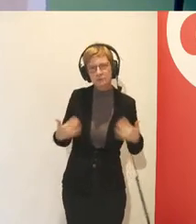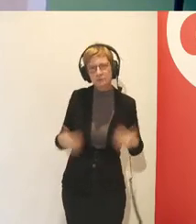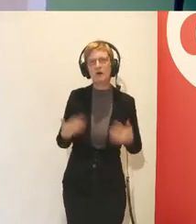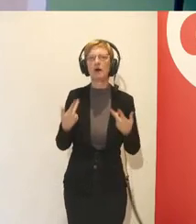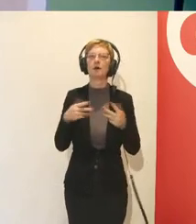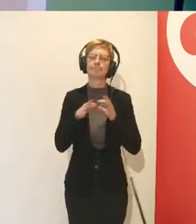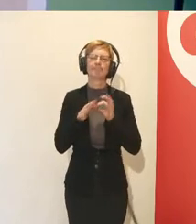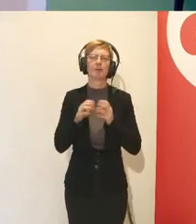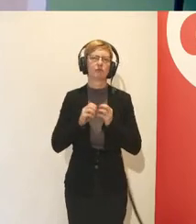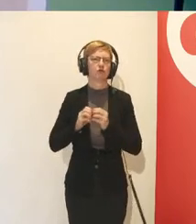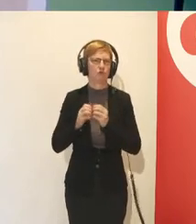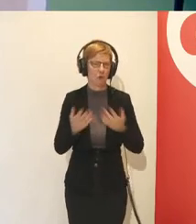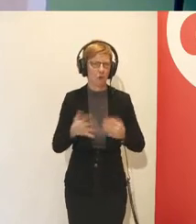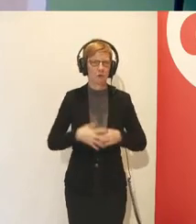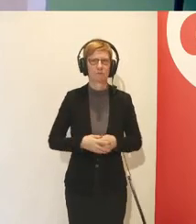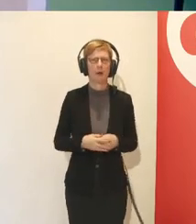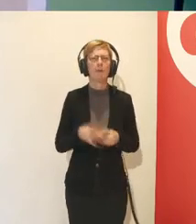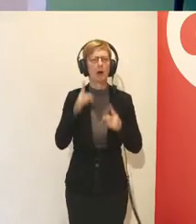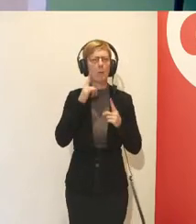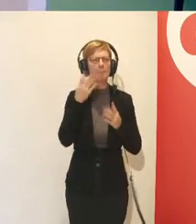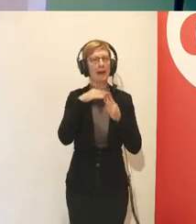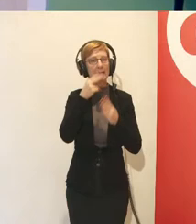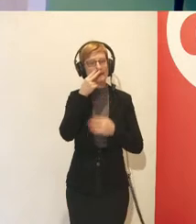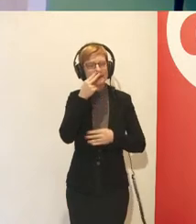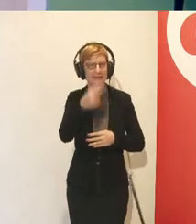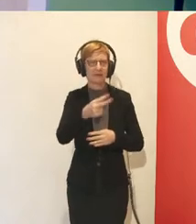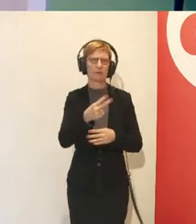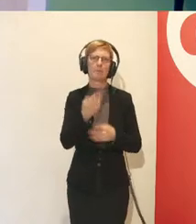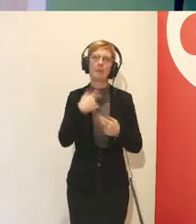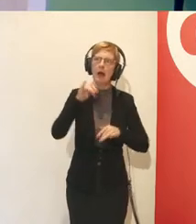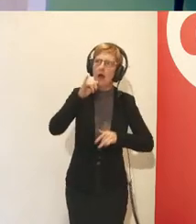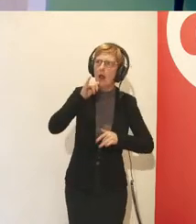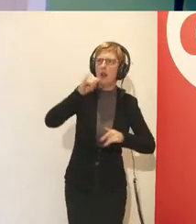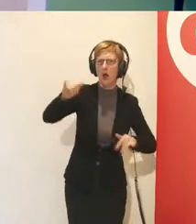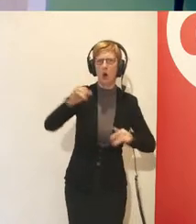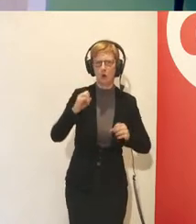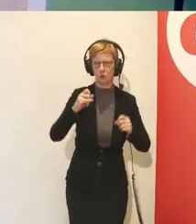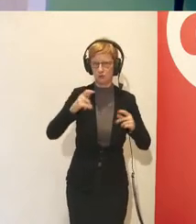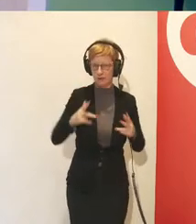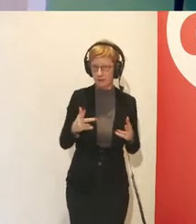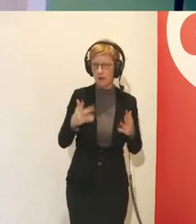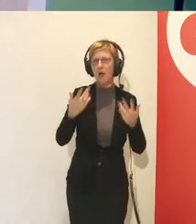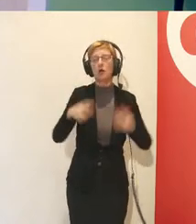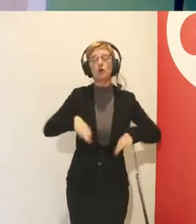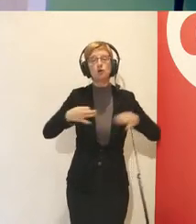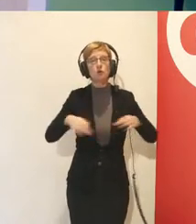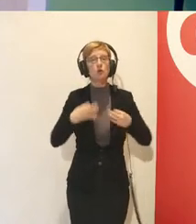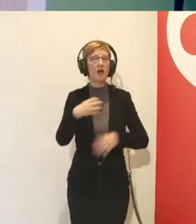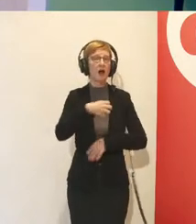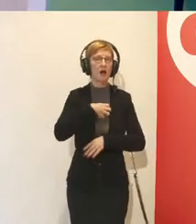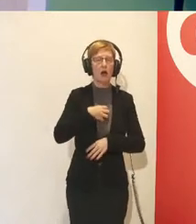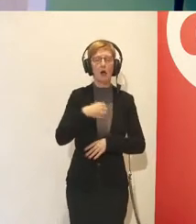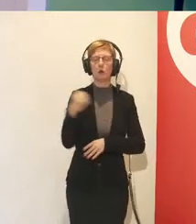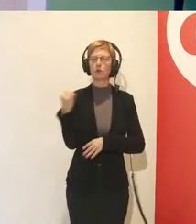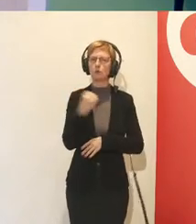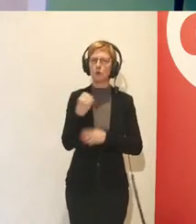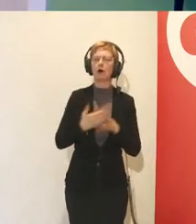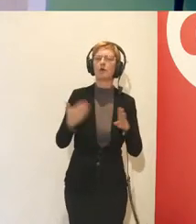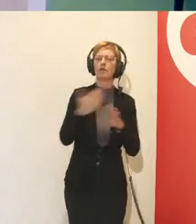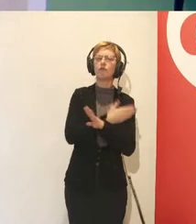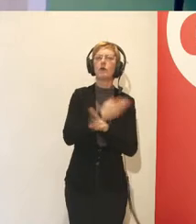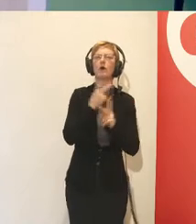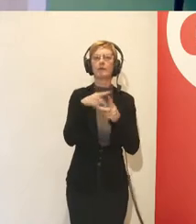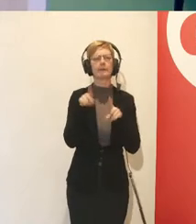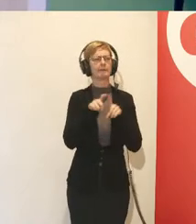glaube es ist vor allem sichtbar geworden es ist lauter geworden und gerade so was wie gesundheit und krankheit und ja von vielen als private